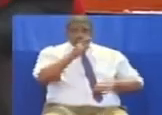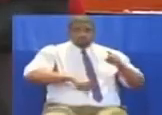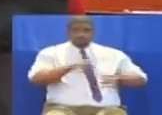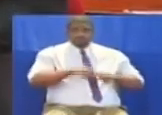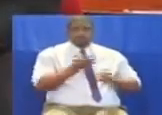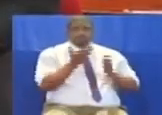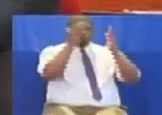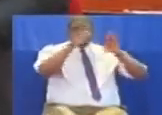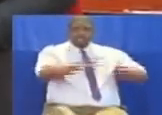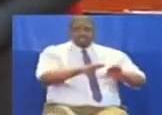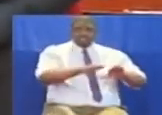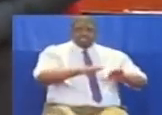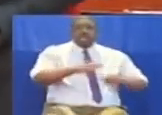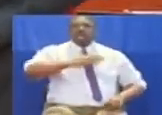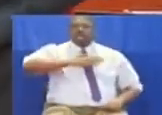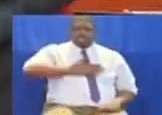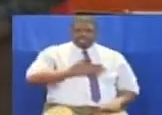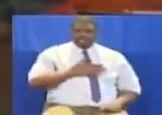sana. Asante sana.